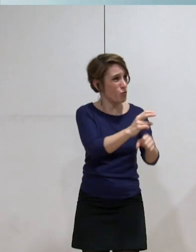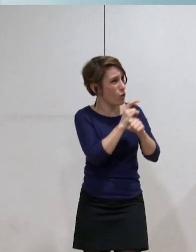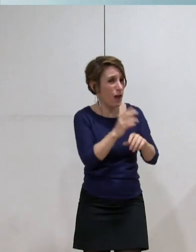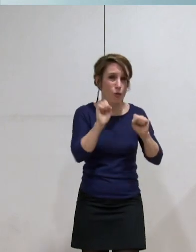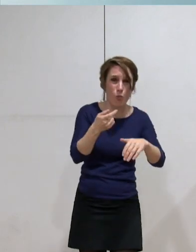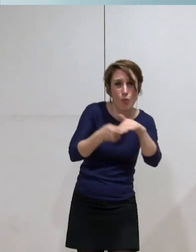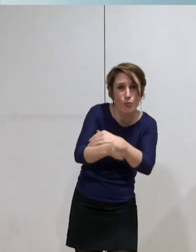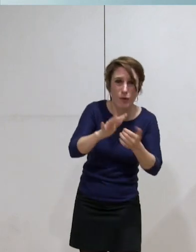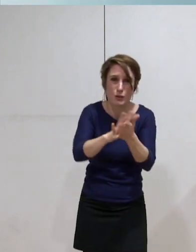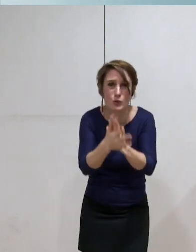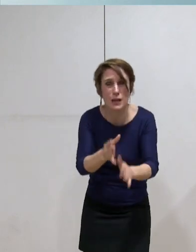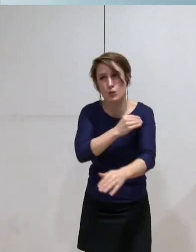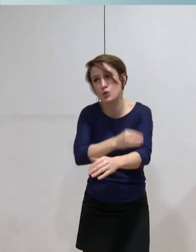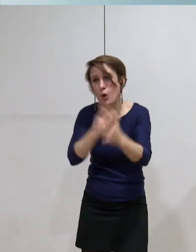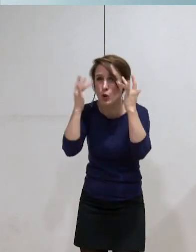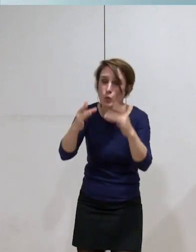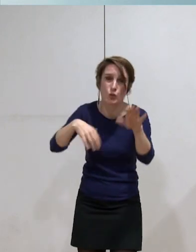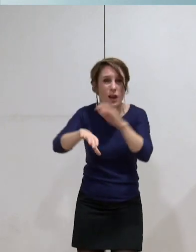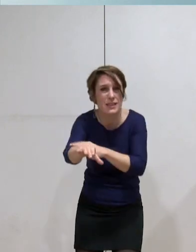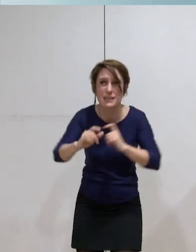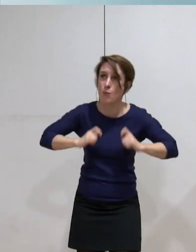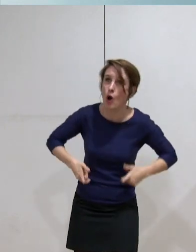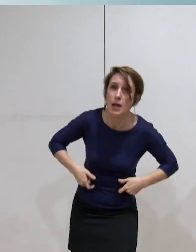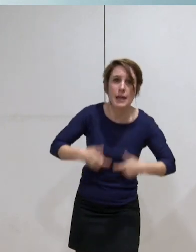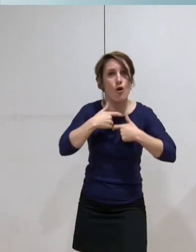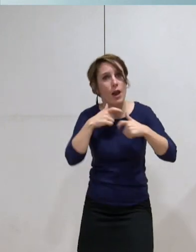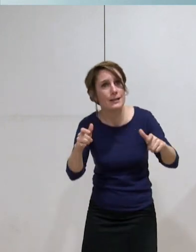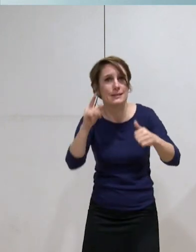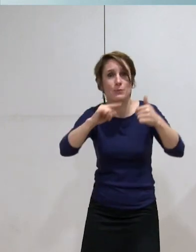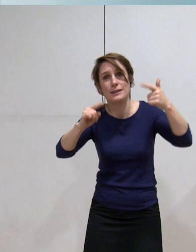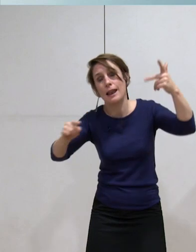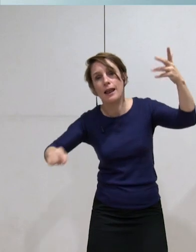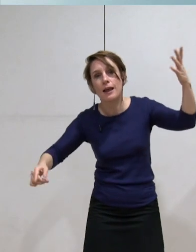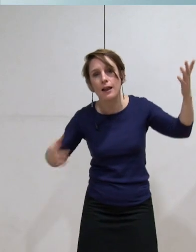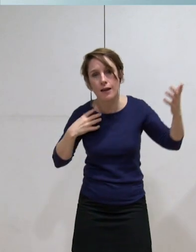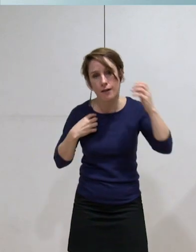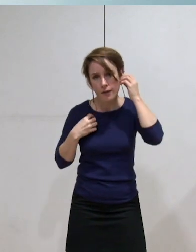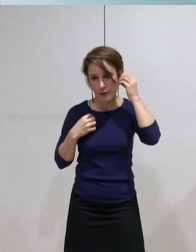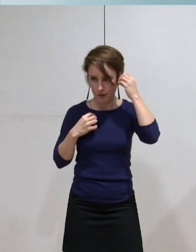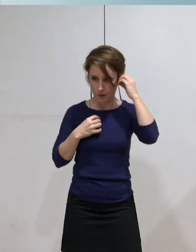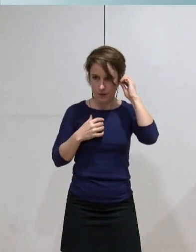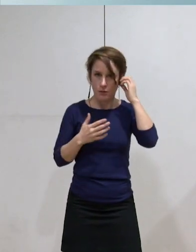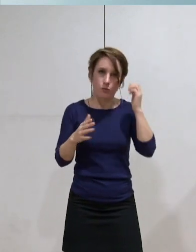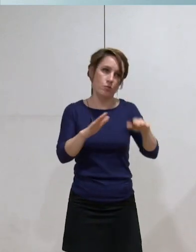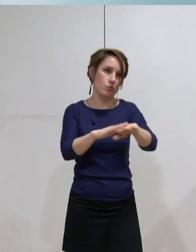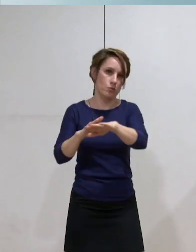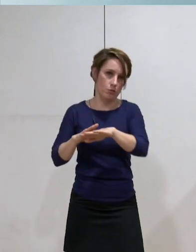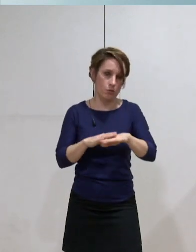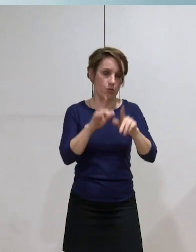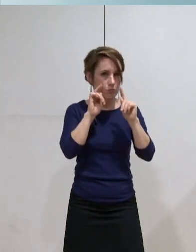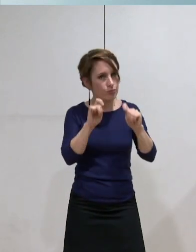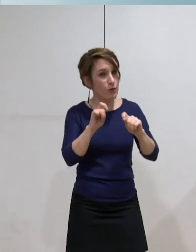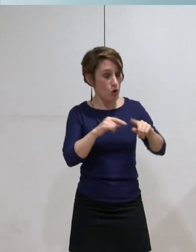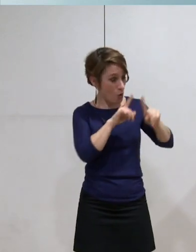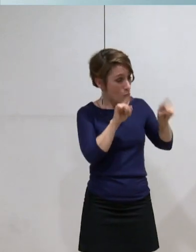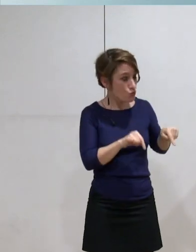sport de la culture de l'investissement des écoles de l'accessibilité j'en passe et des meilleurs il faut rappeler que ce